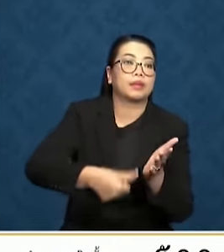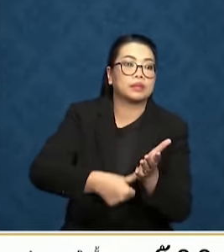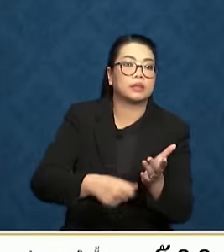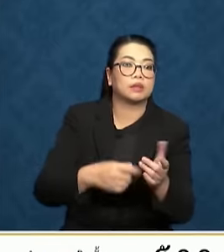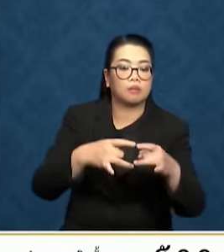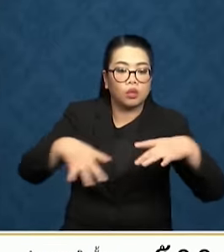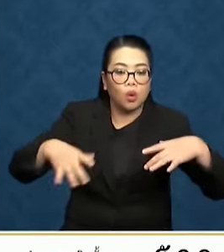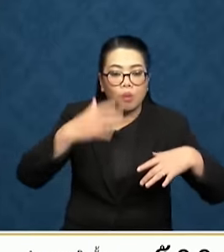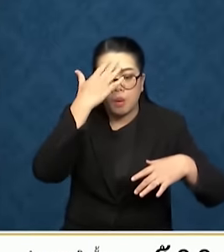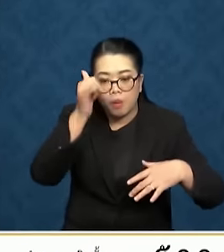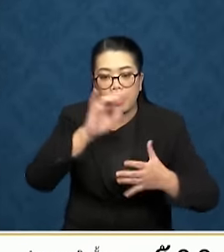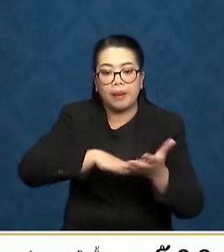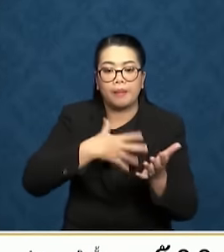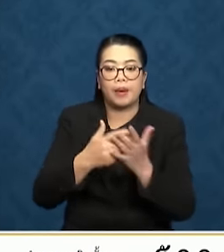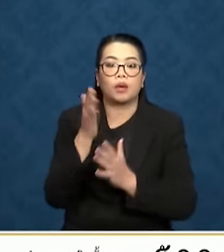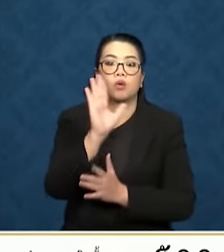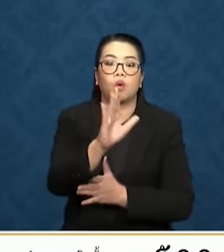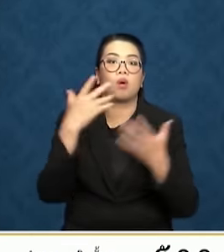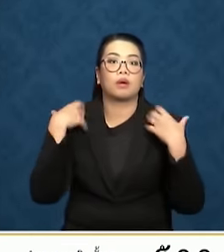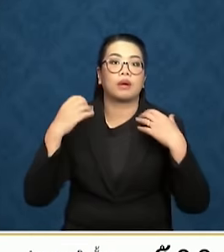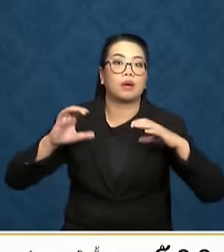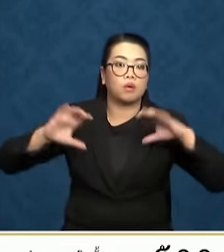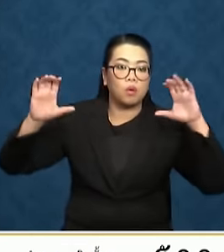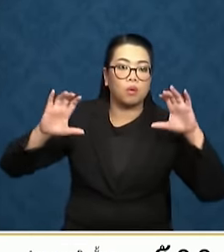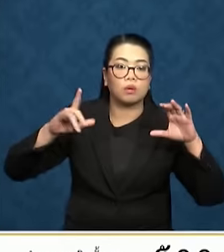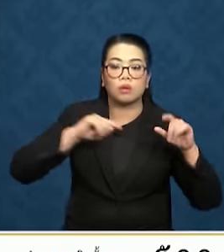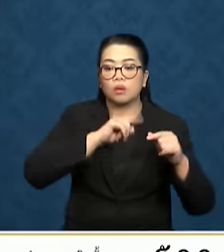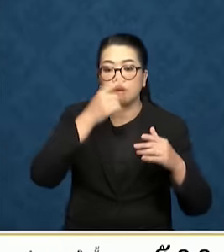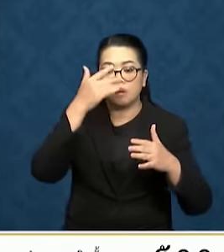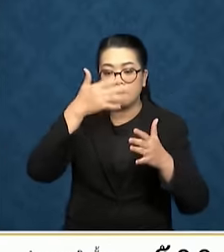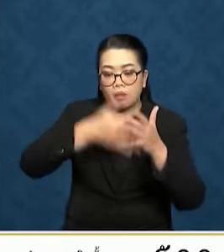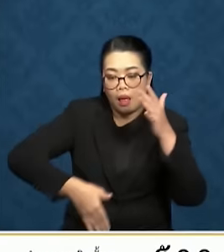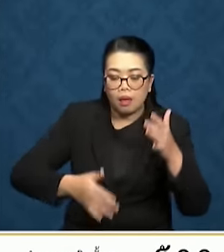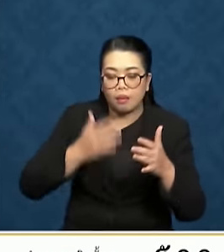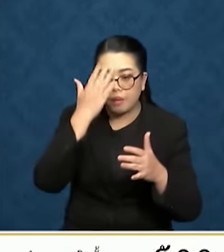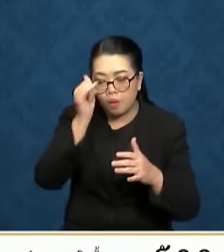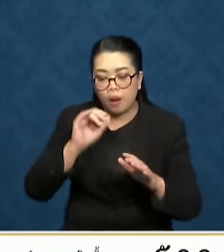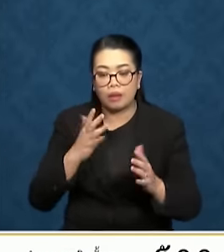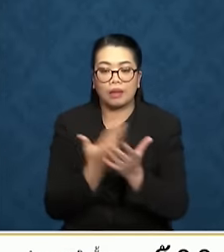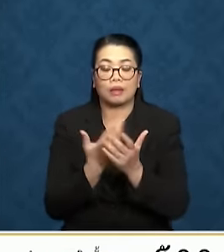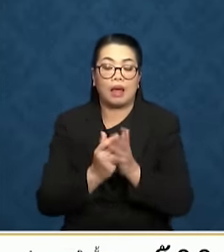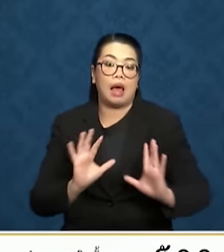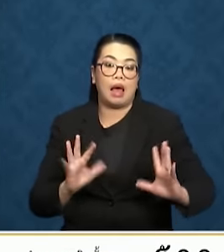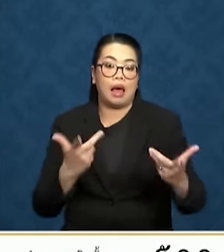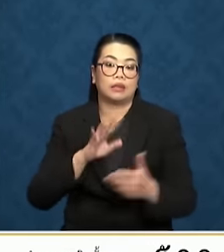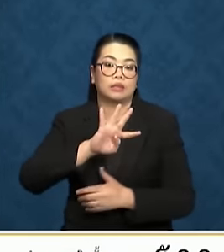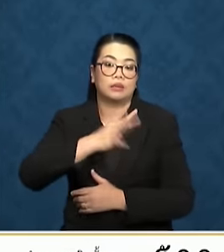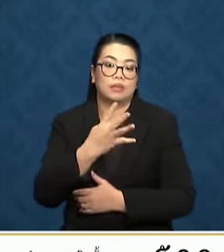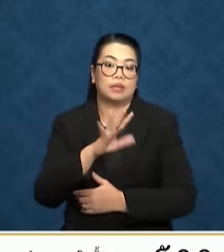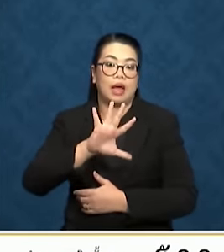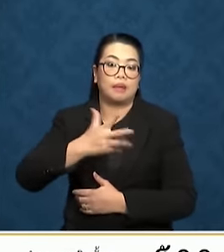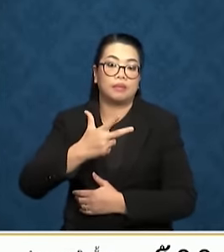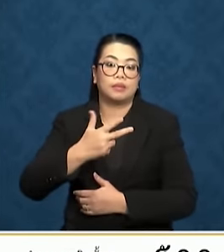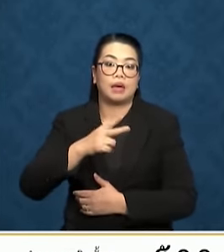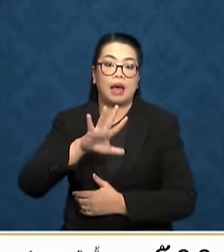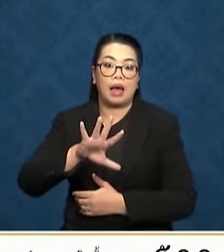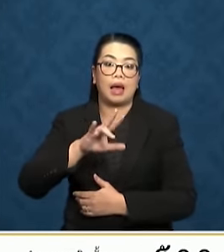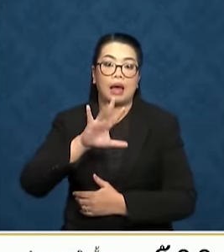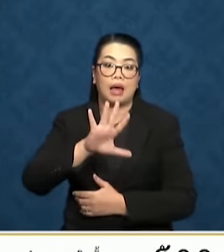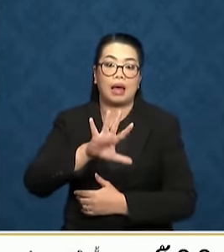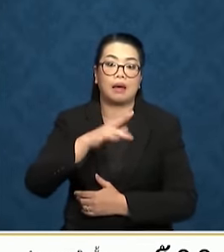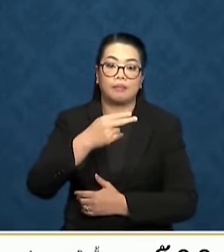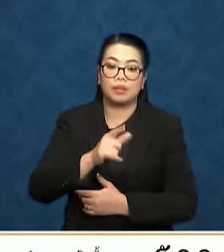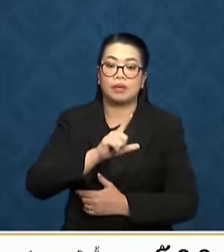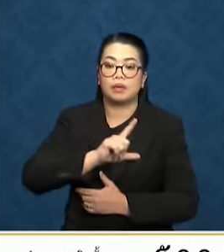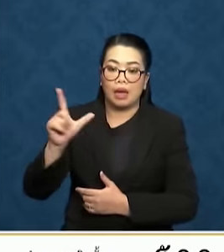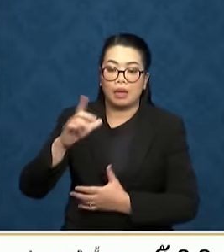ก็มาจากนโยบายของรัฐบาลเองที่พลาดเป้า 40,000กว่าล้าน 50,000กว่าล้านนั้นก็เป็นเรื่องของมาตรการ